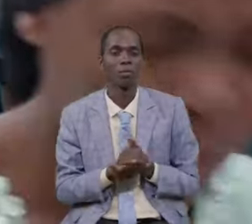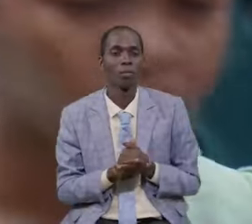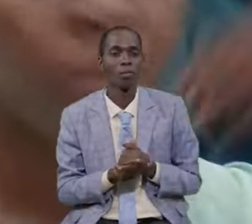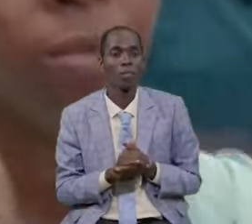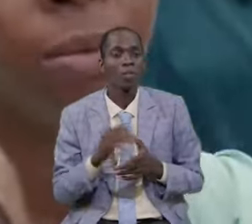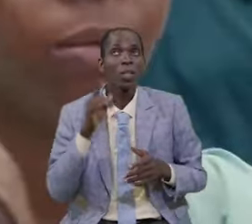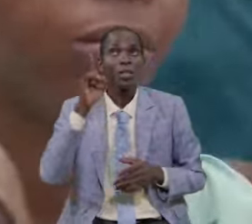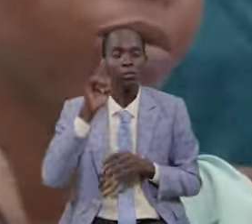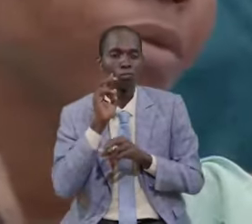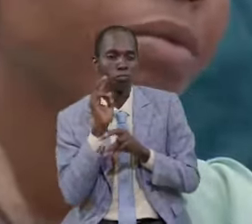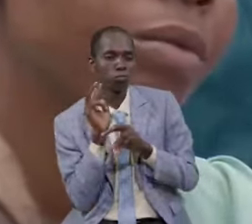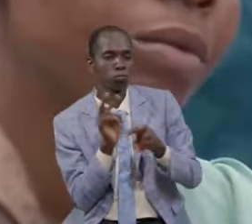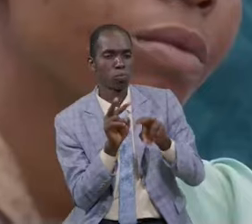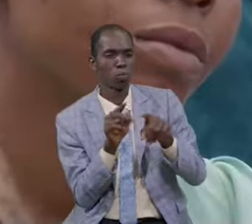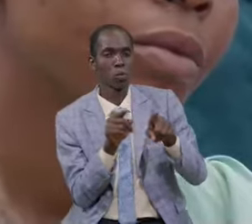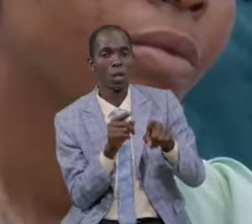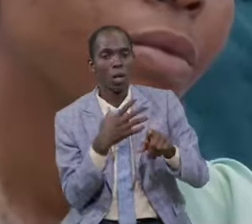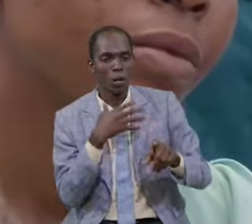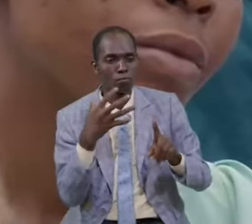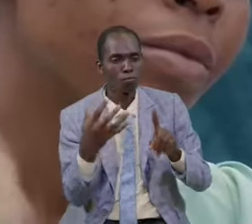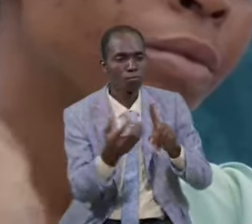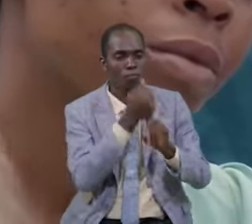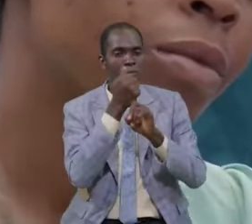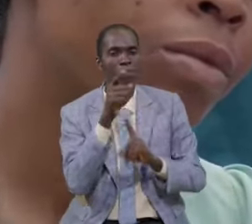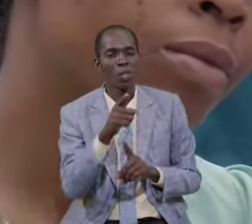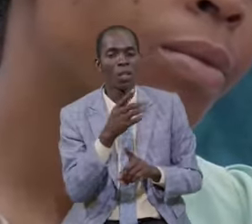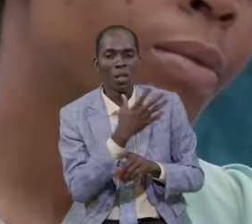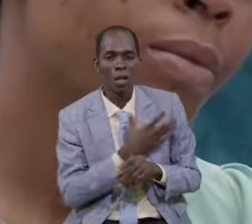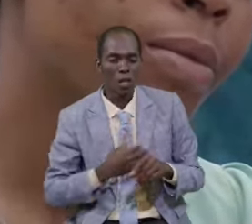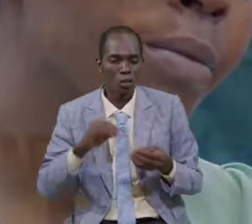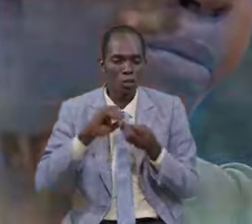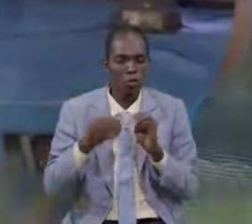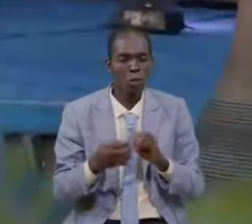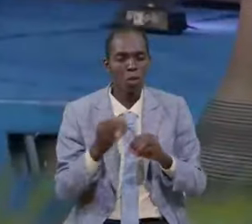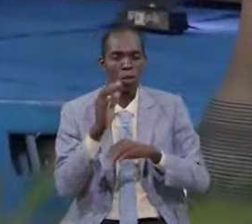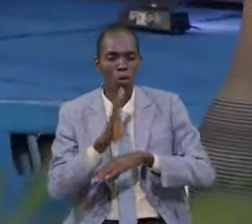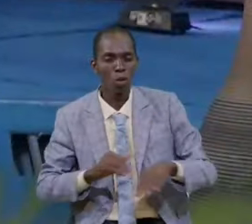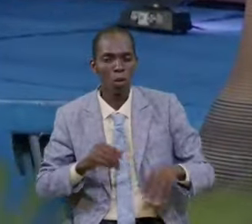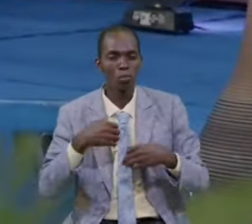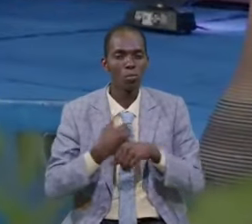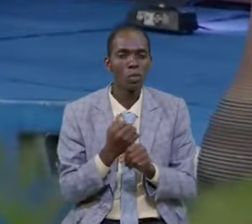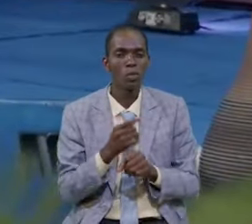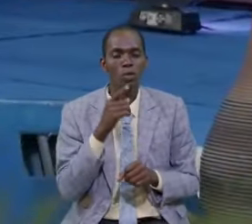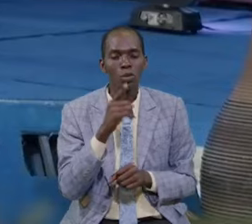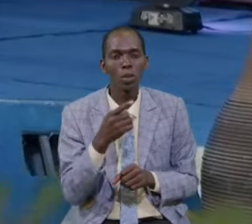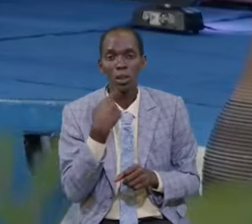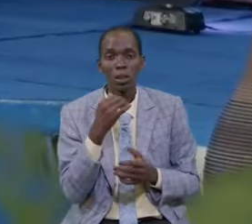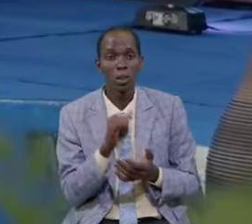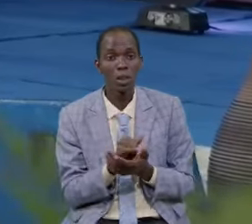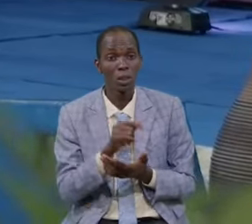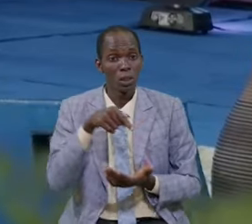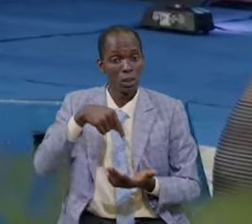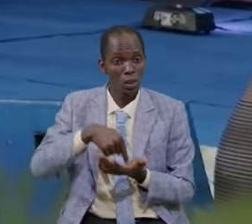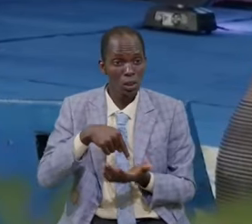il te cible et il te compte et t'identifie, dit celui-là que je me suis